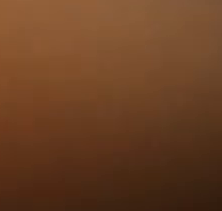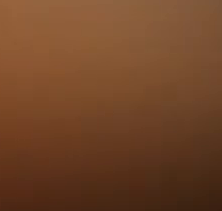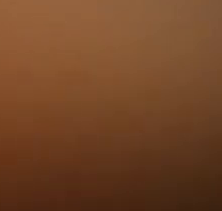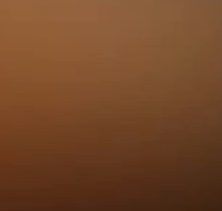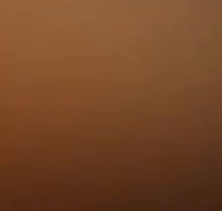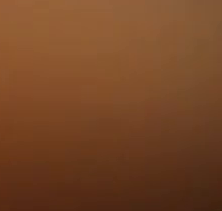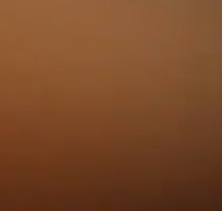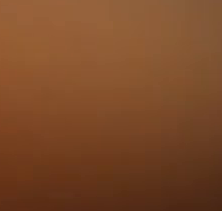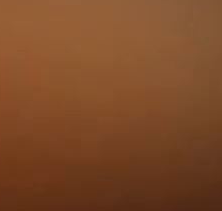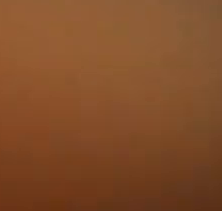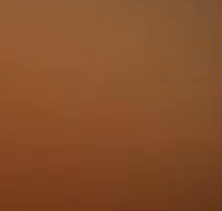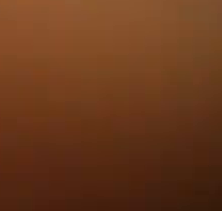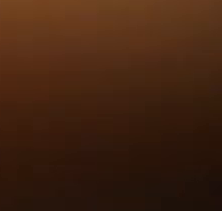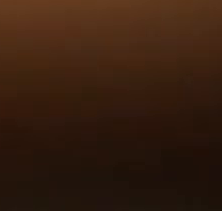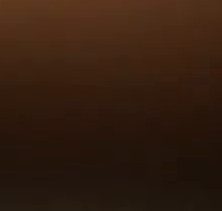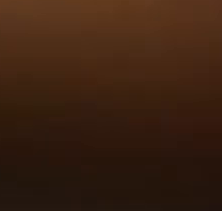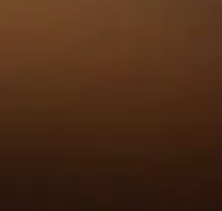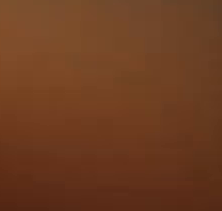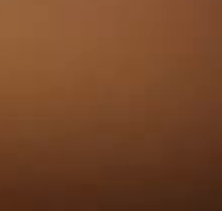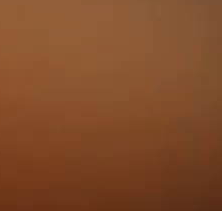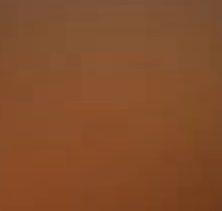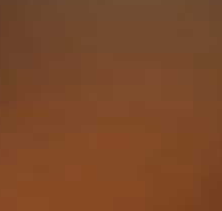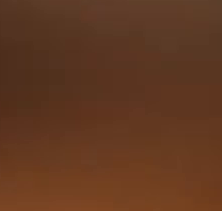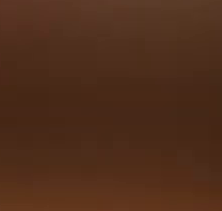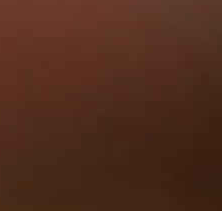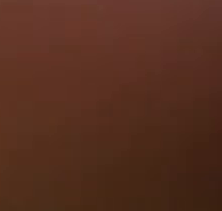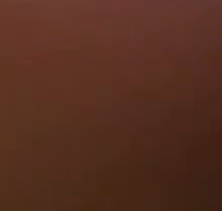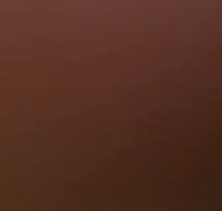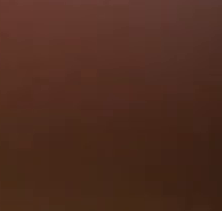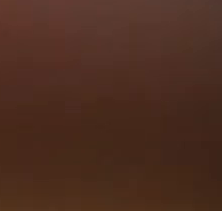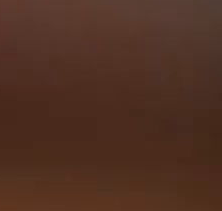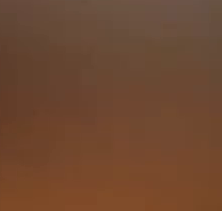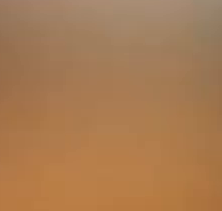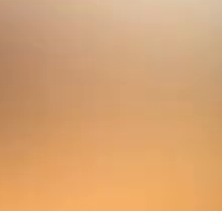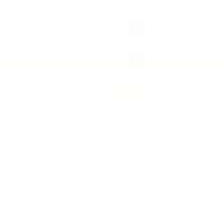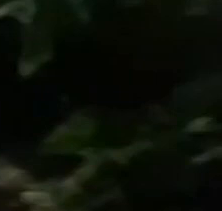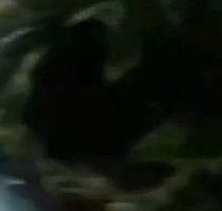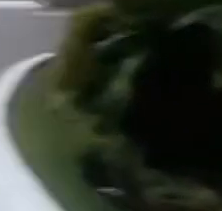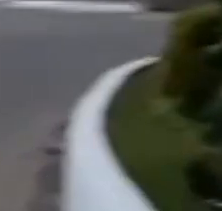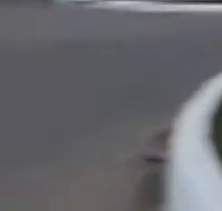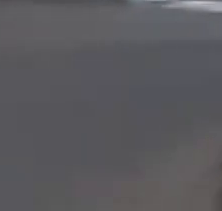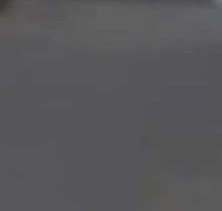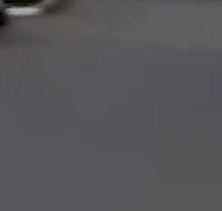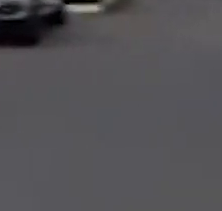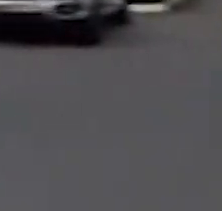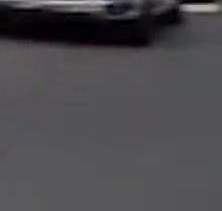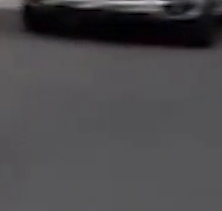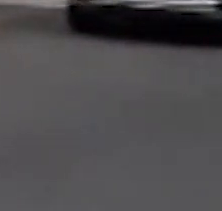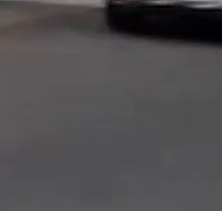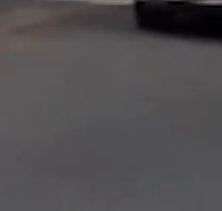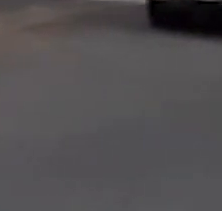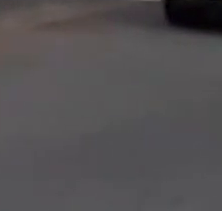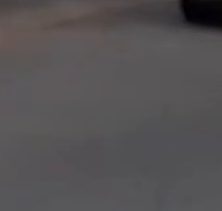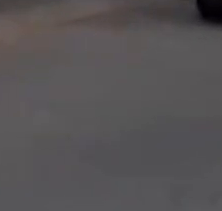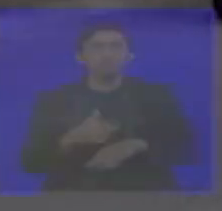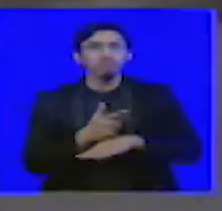anjing apa? Biasa anjing. Ini anjing dipelihara, tapi kan ya beda sama anjing yang... Video rekaman penjualan daging anjing ini